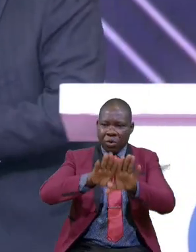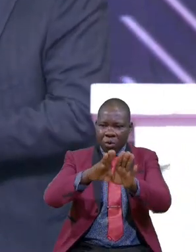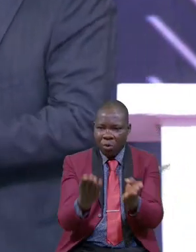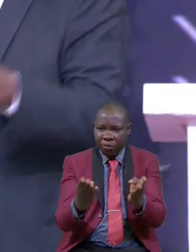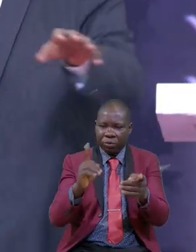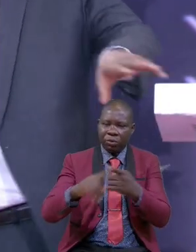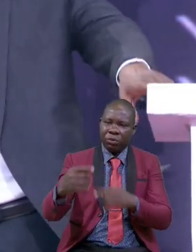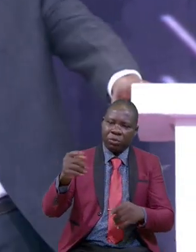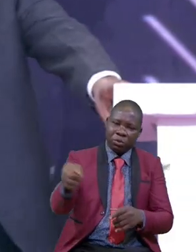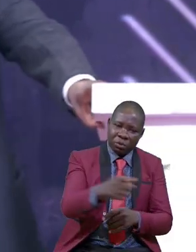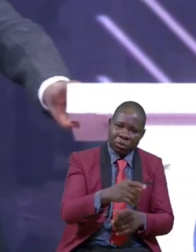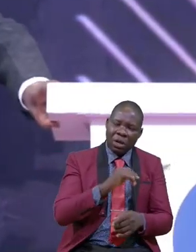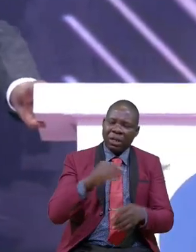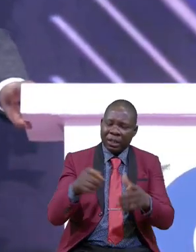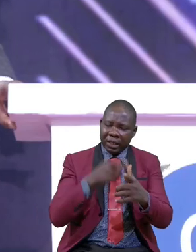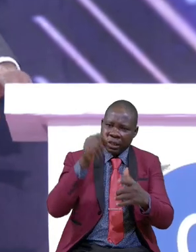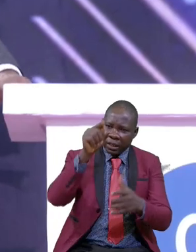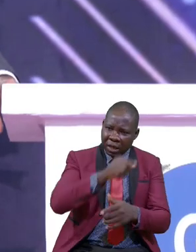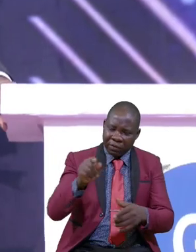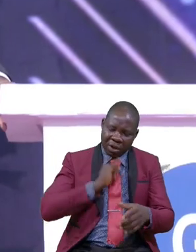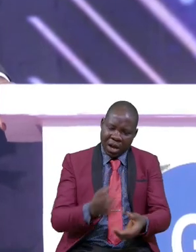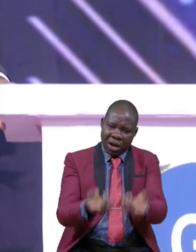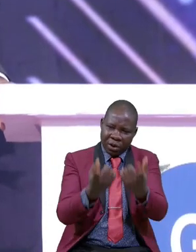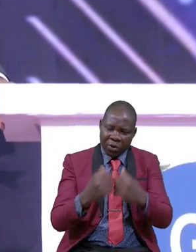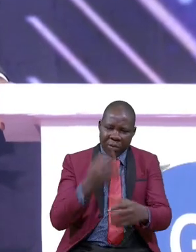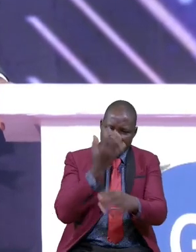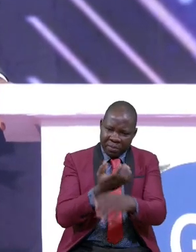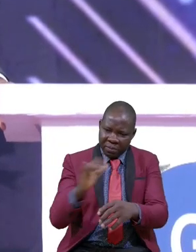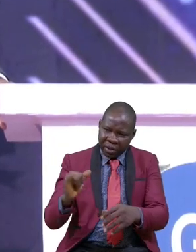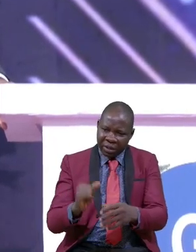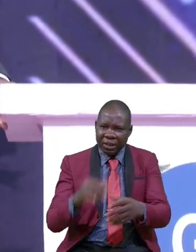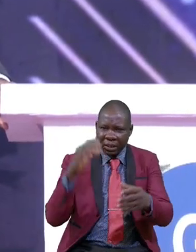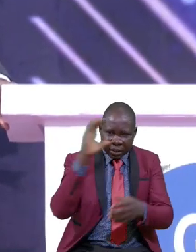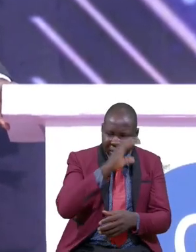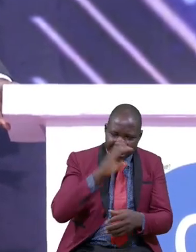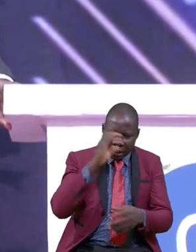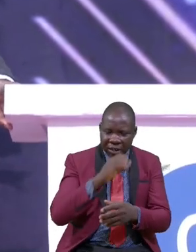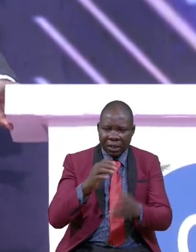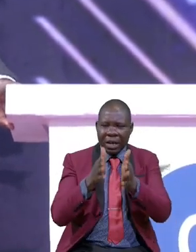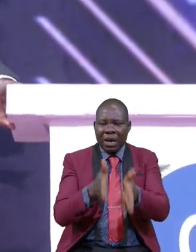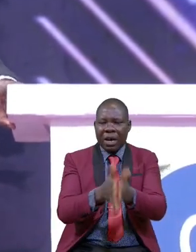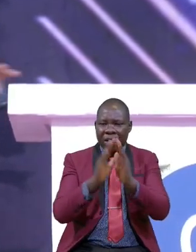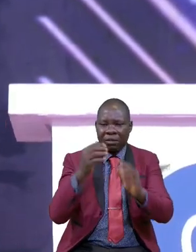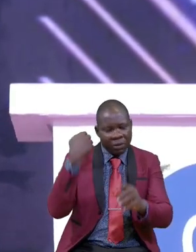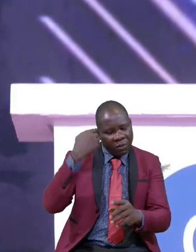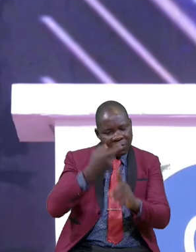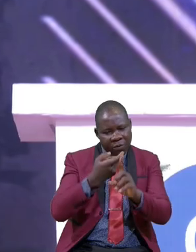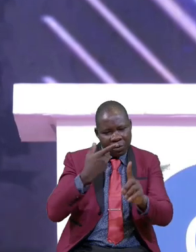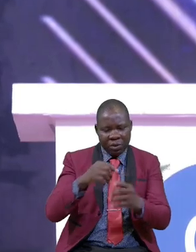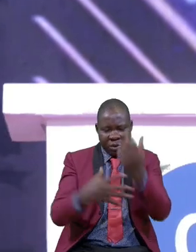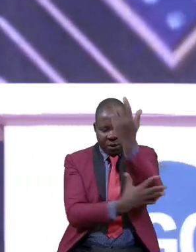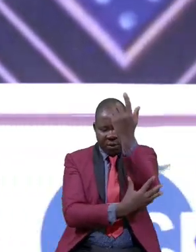viens suppliant, je viens demandant avec la pauvreté dans mon âme et dans mon